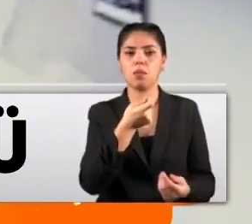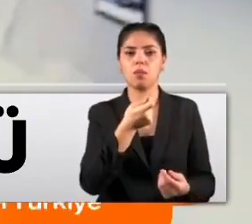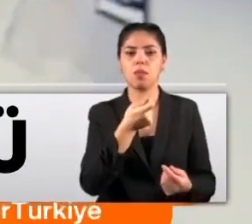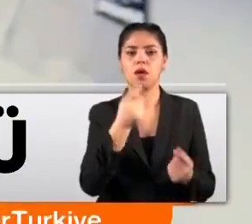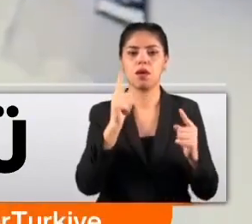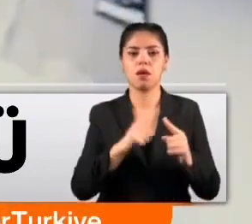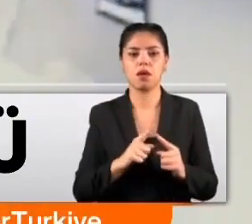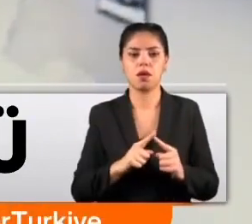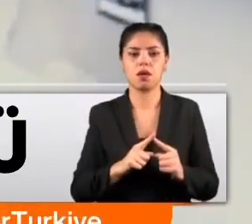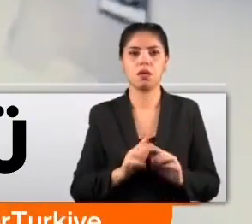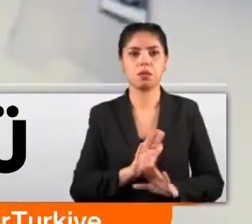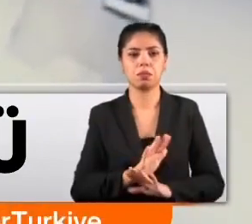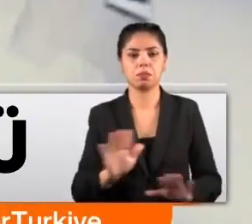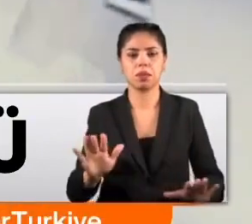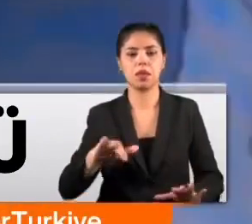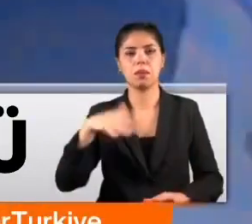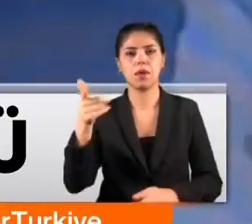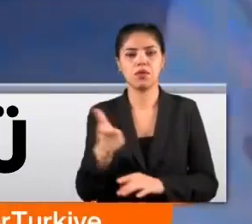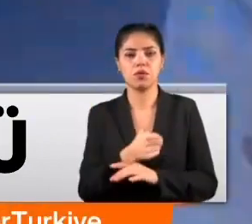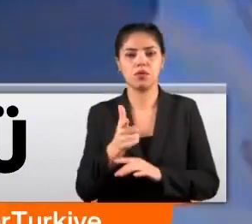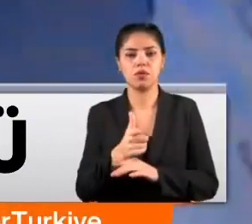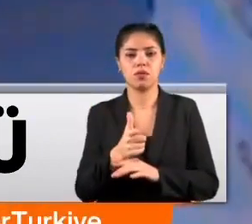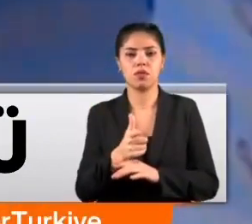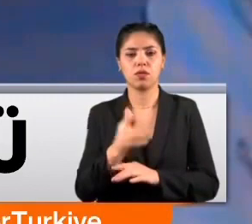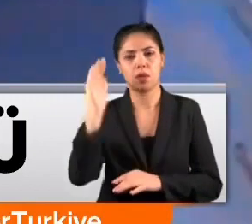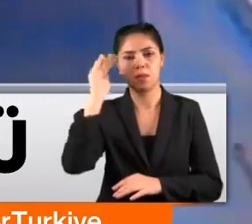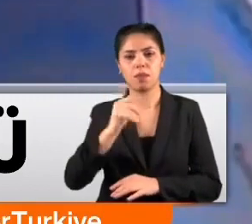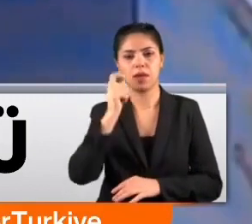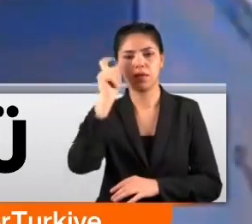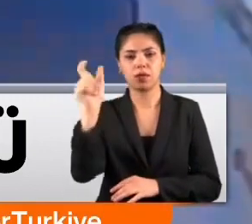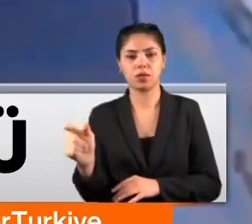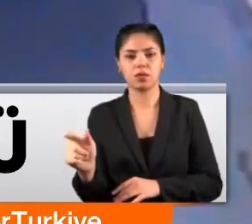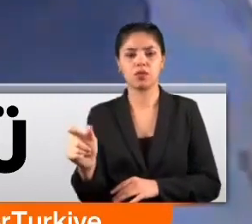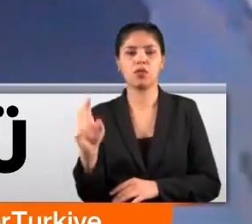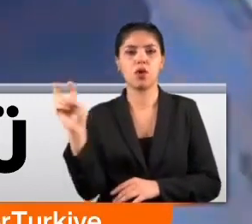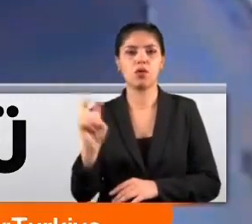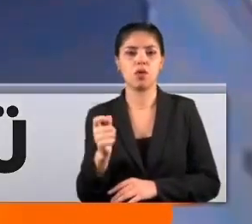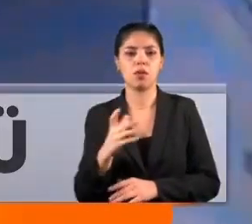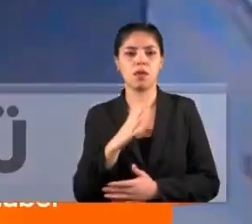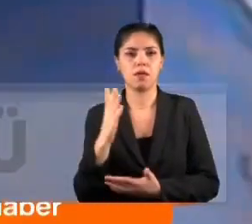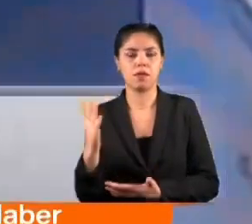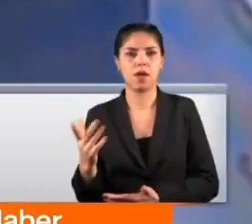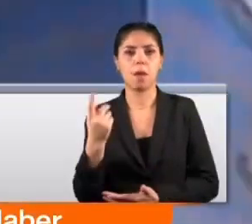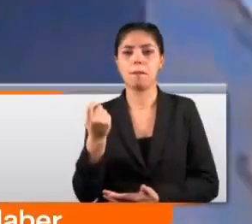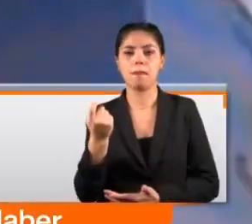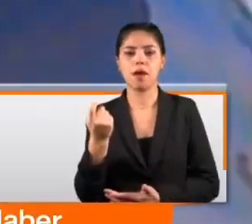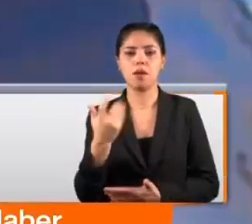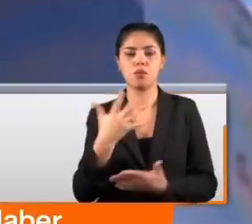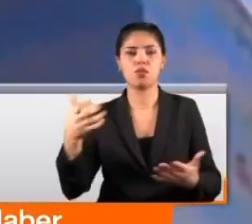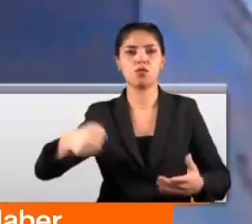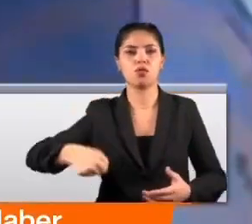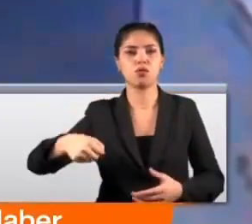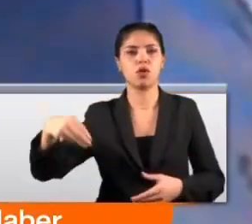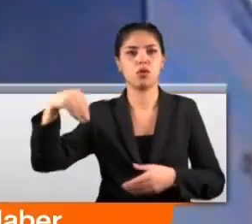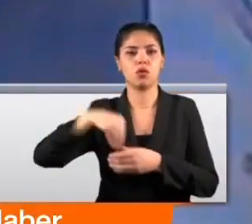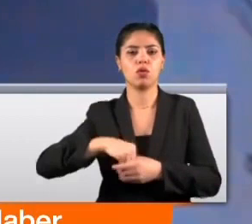sayma makinesinden geçiyor. Diğer görüntüde ise bir başka mağdurun önünde balyalarla dolarlar var. Görük o paraları büyük çantaya